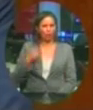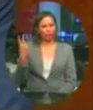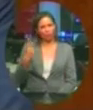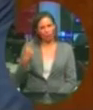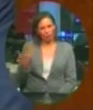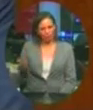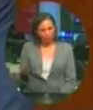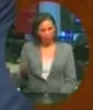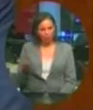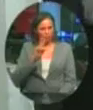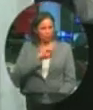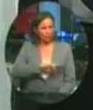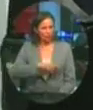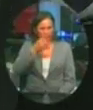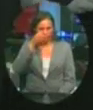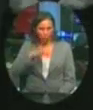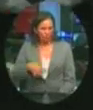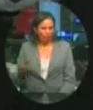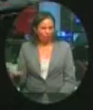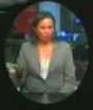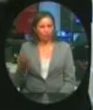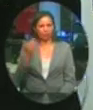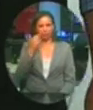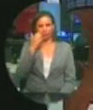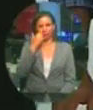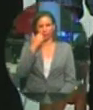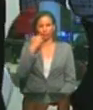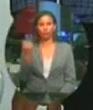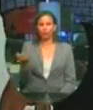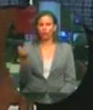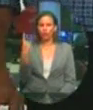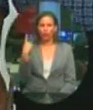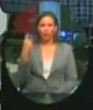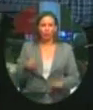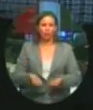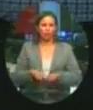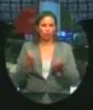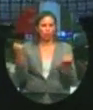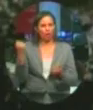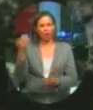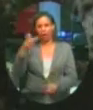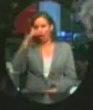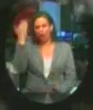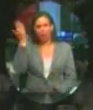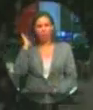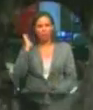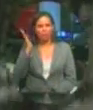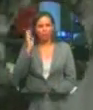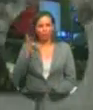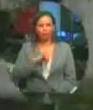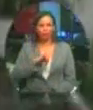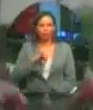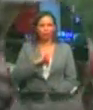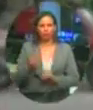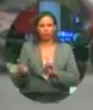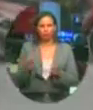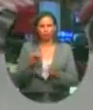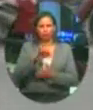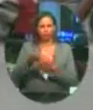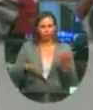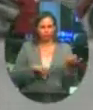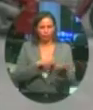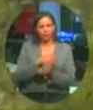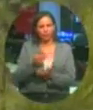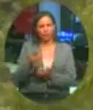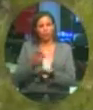ולגרום לסבל מיותר לילדים. מזה שבועות ארוכים נמשך המשבר החמור בו מעורבים אינטרסים רבים של הגורמים המעורבים מצד